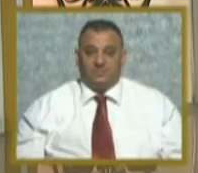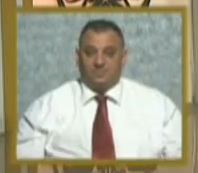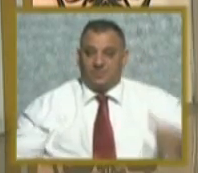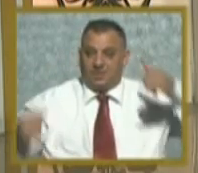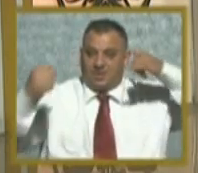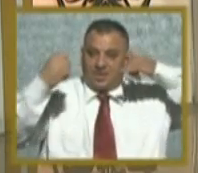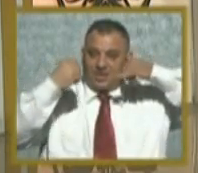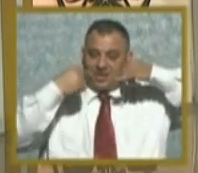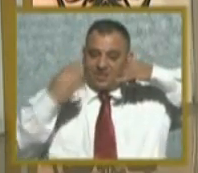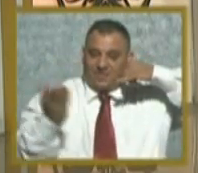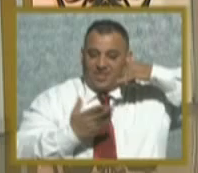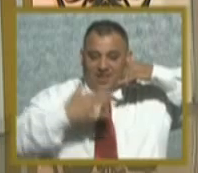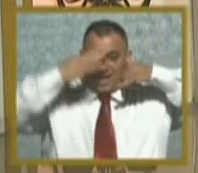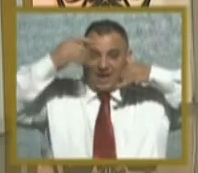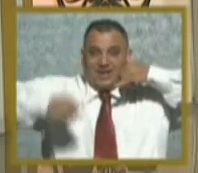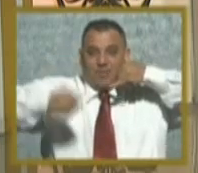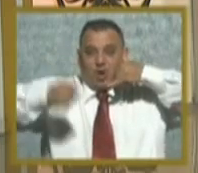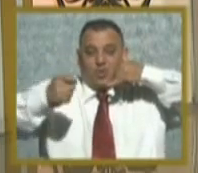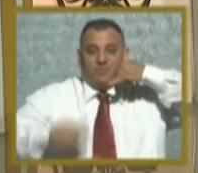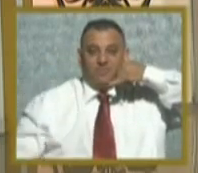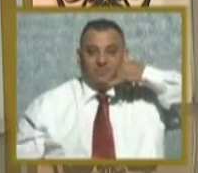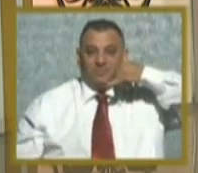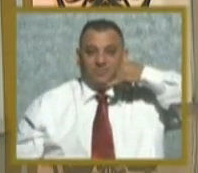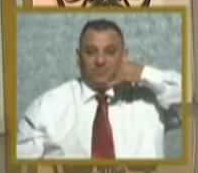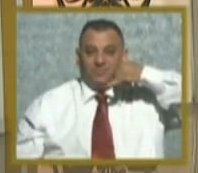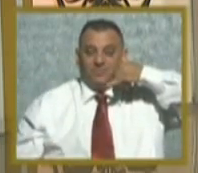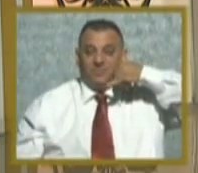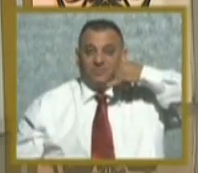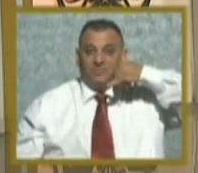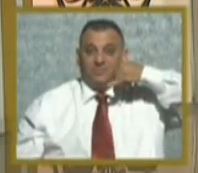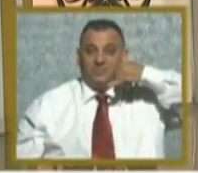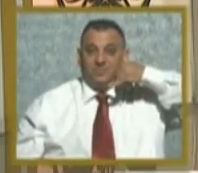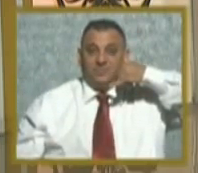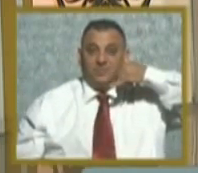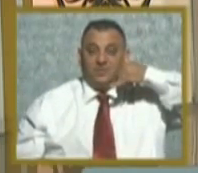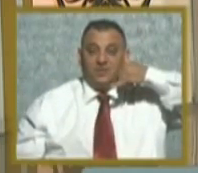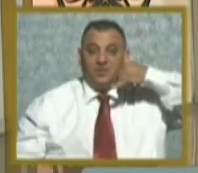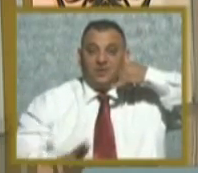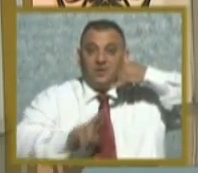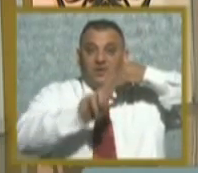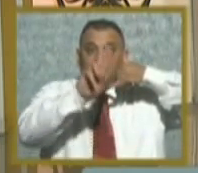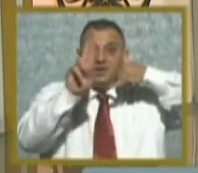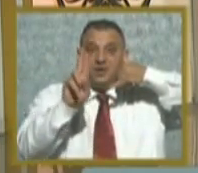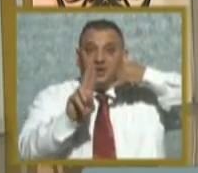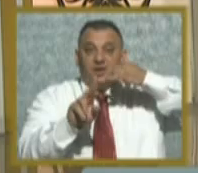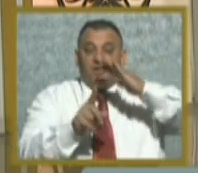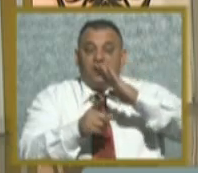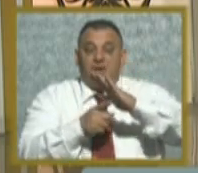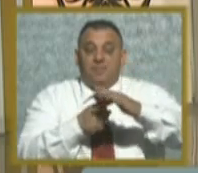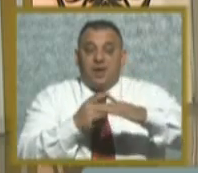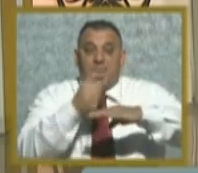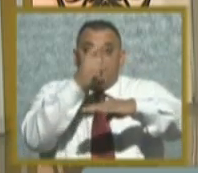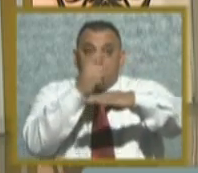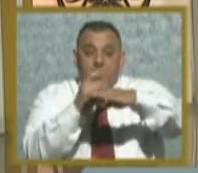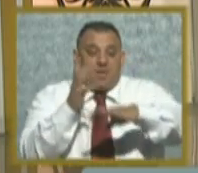أبو علي. السلام عليكم شيخ. عليكم السلام ورحمة الله. الشيخ، بالنسبة إذا دخلت أنا قبل المغرب، قبل